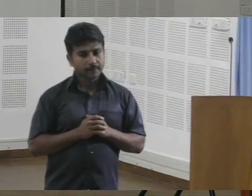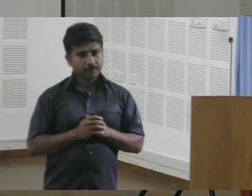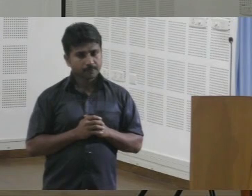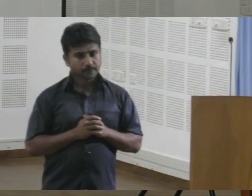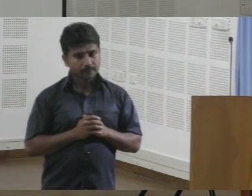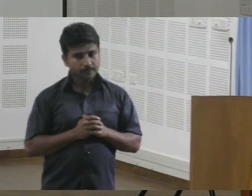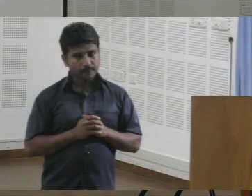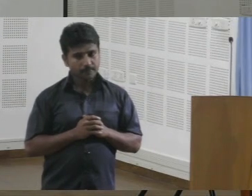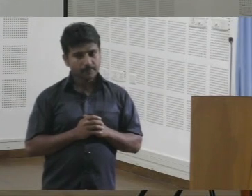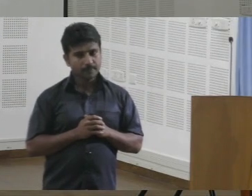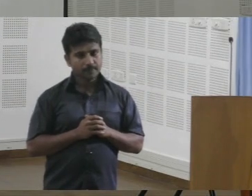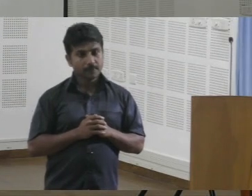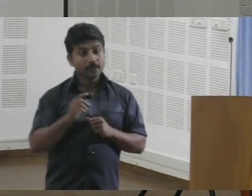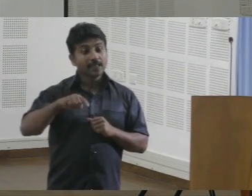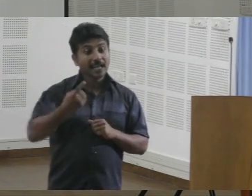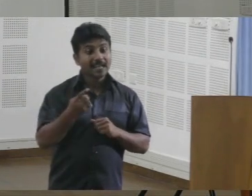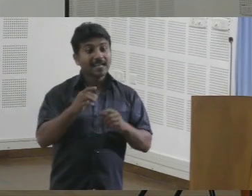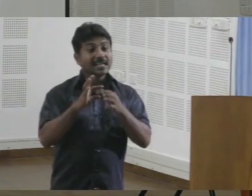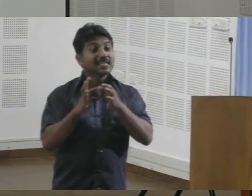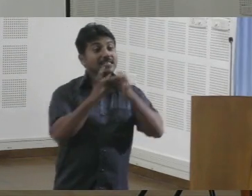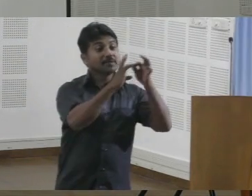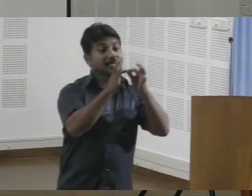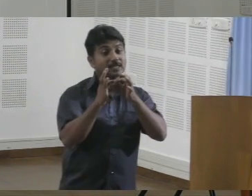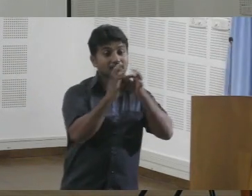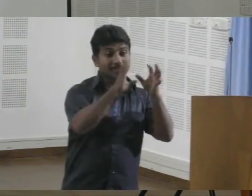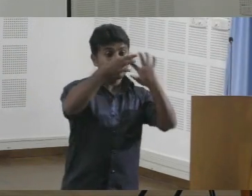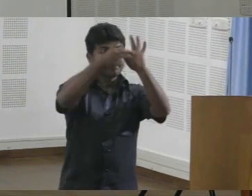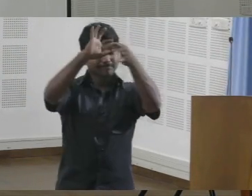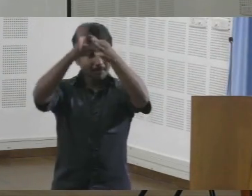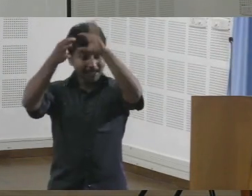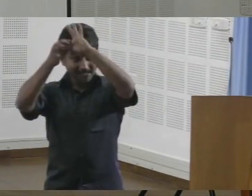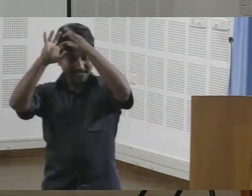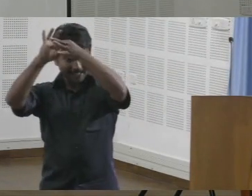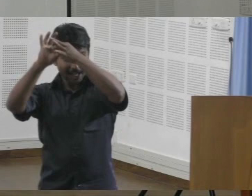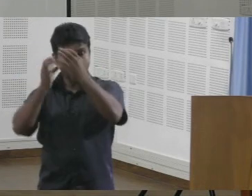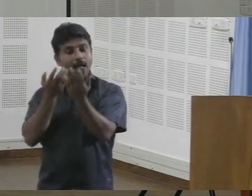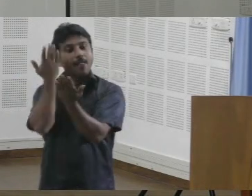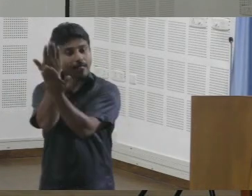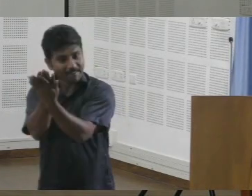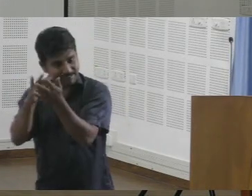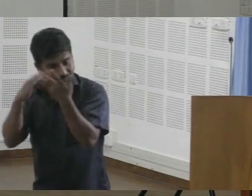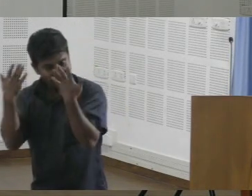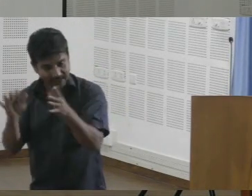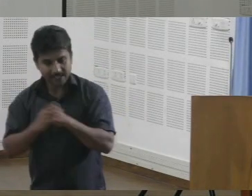അപ്പം ഞാൻ സ്പെഷ്യൽ ഒളിമ്പിക്സ് ഭാരത് അതിൽ രജിസ്റ്റർ ചെയ്തു. അതിൽ രജിസ്റ്റർ ചെയ്ത് അവർ ഫസ്റ്റ്